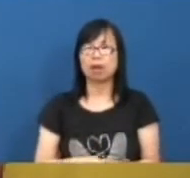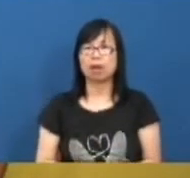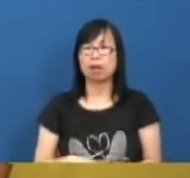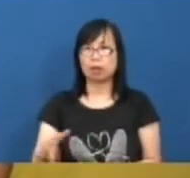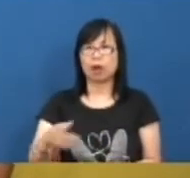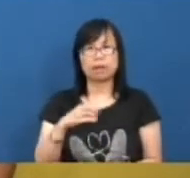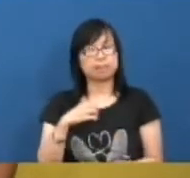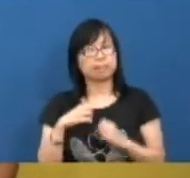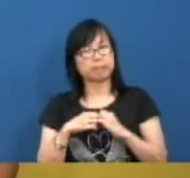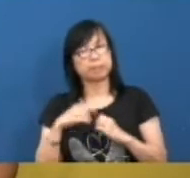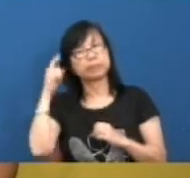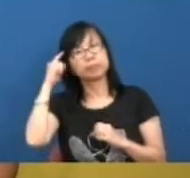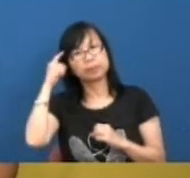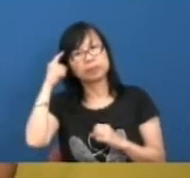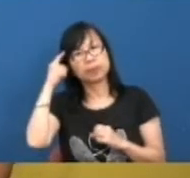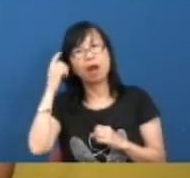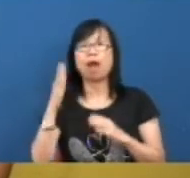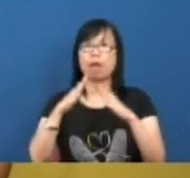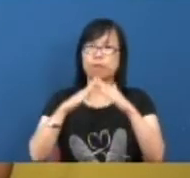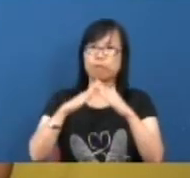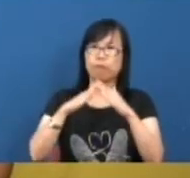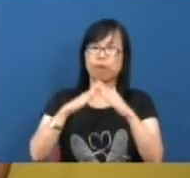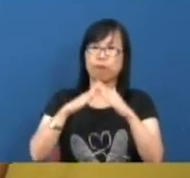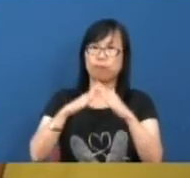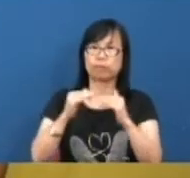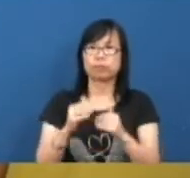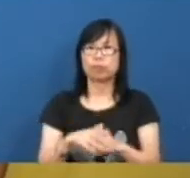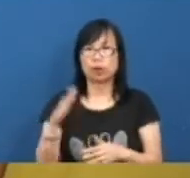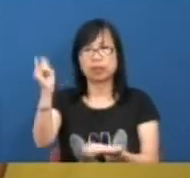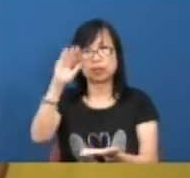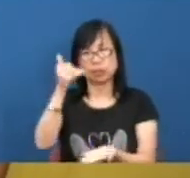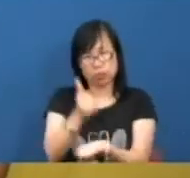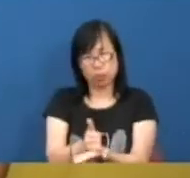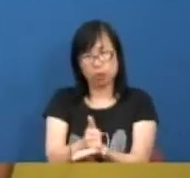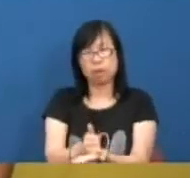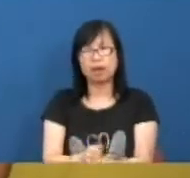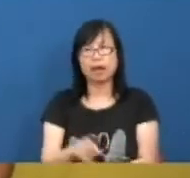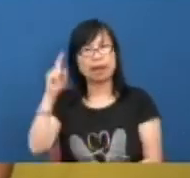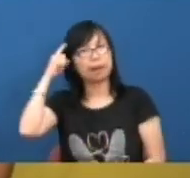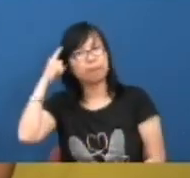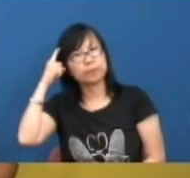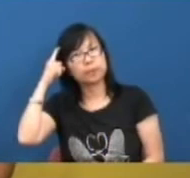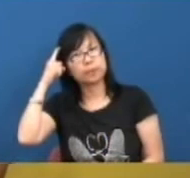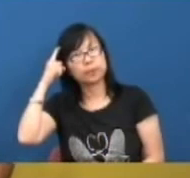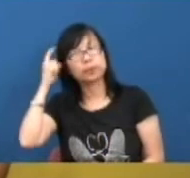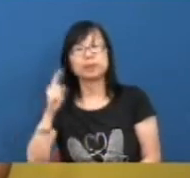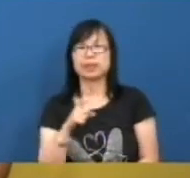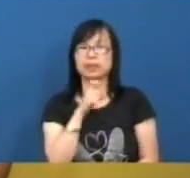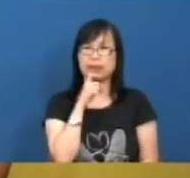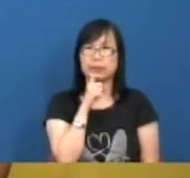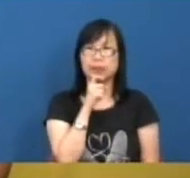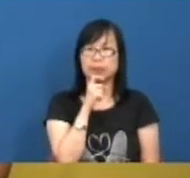諗住即係房屋及運輸局鄭宇華亦都要坐落去㗎。咁你諗住可能係？有呢、